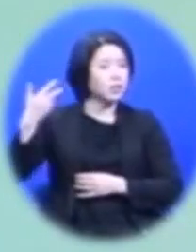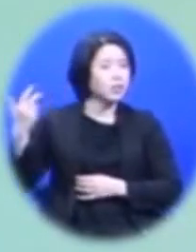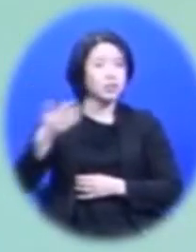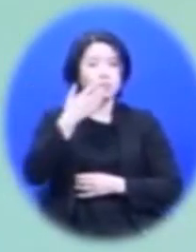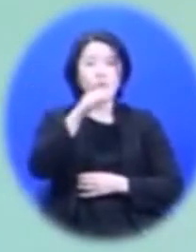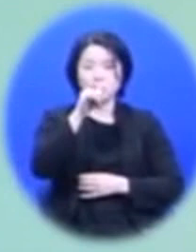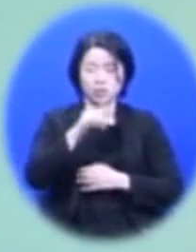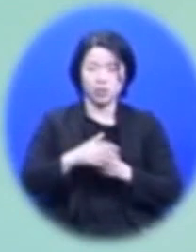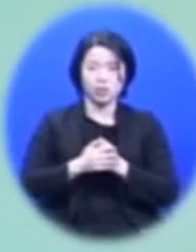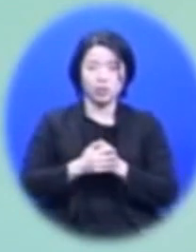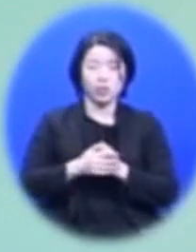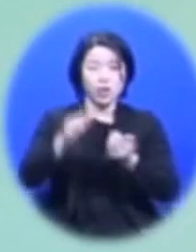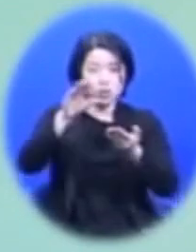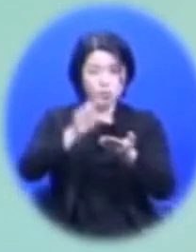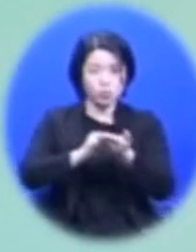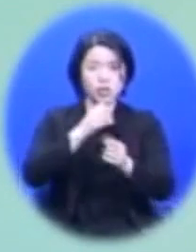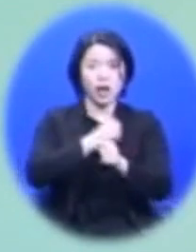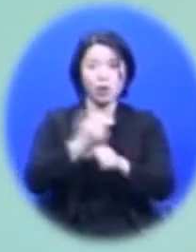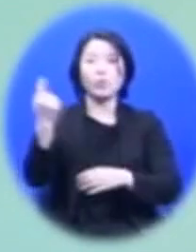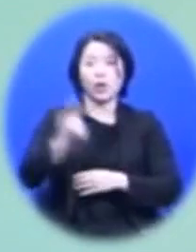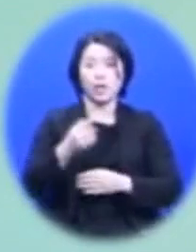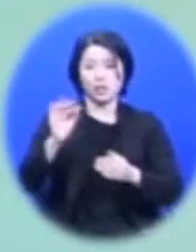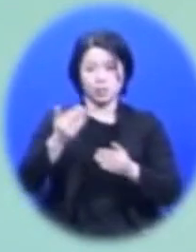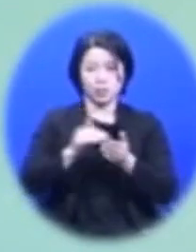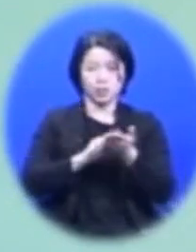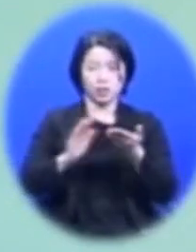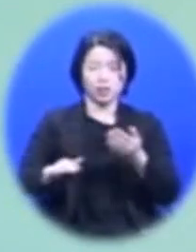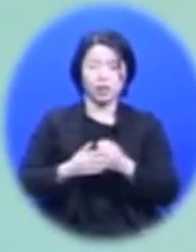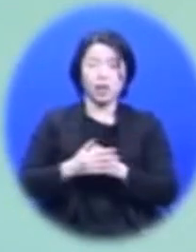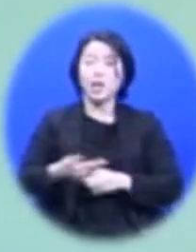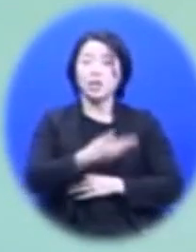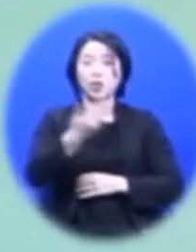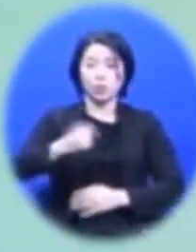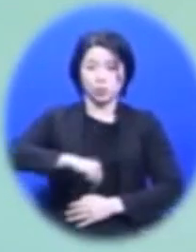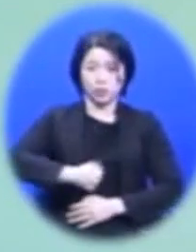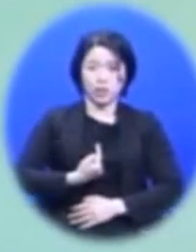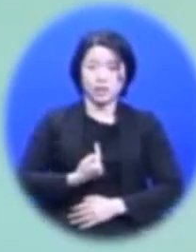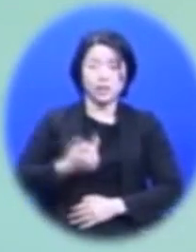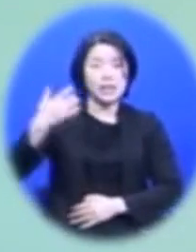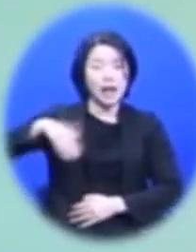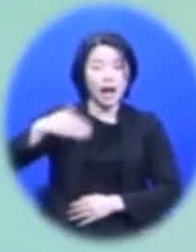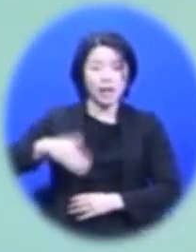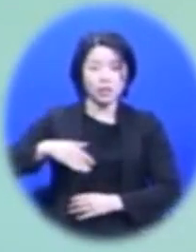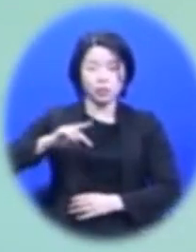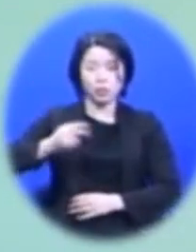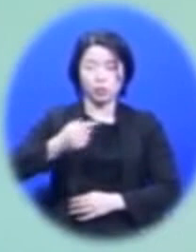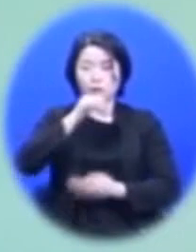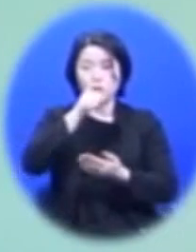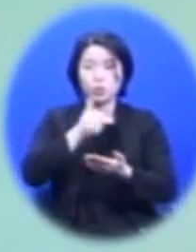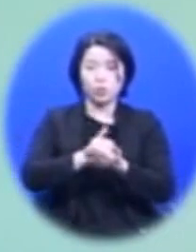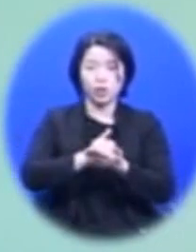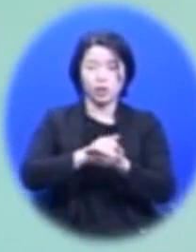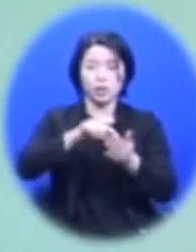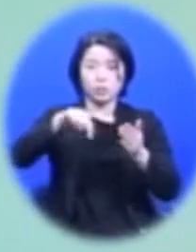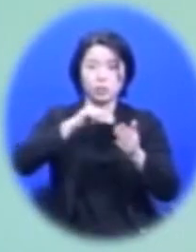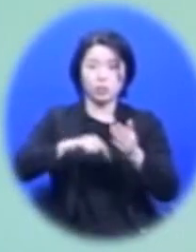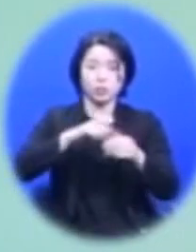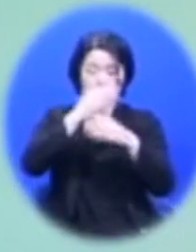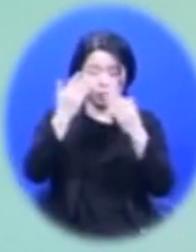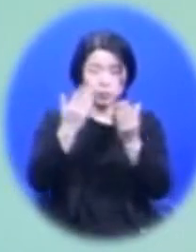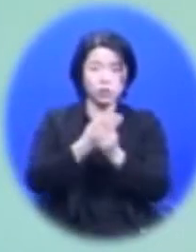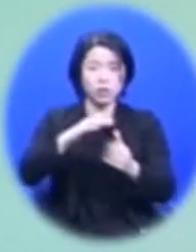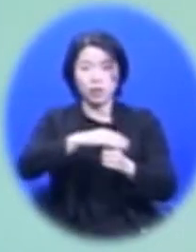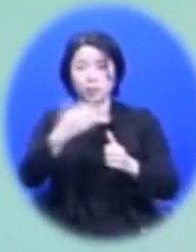있습니다. 숙제를 하고 오셔야 돼요. 여러분 자신이 아직도 죄에서 온전히 벗어나지